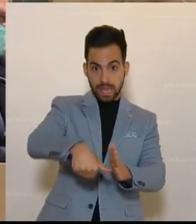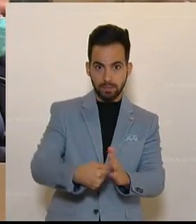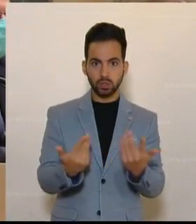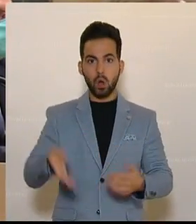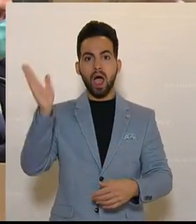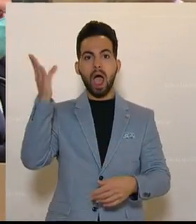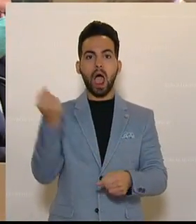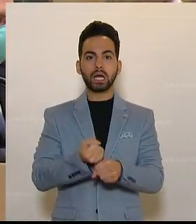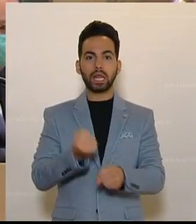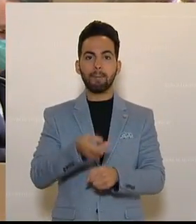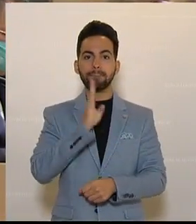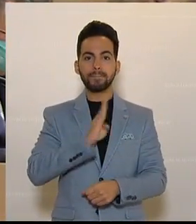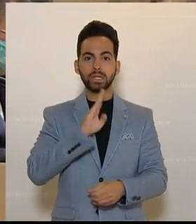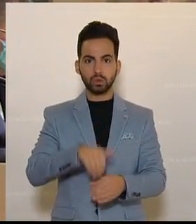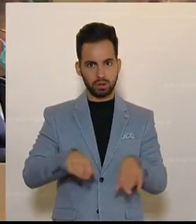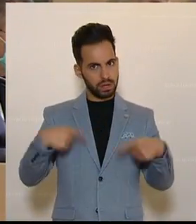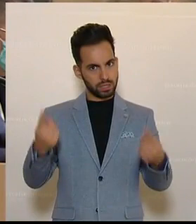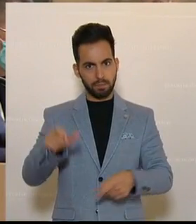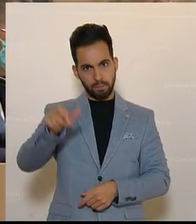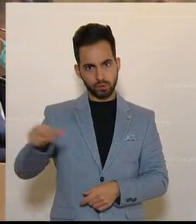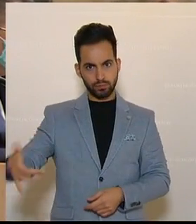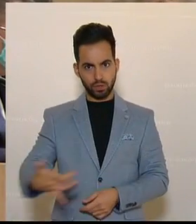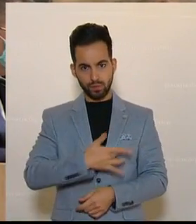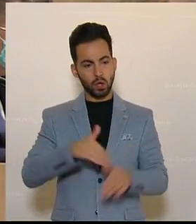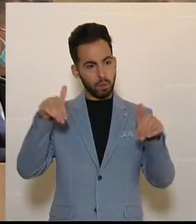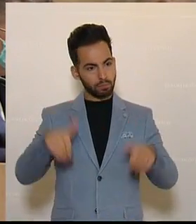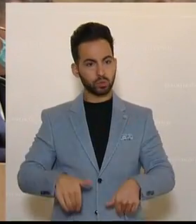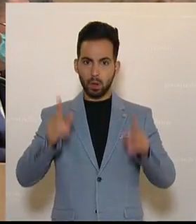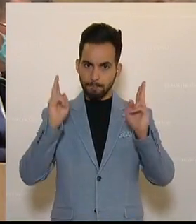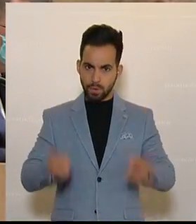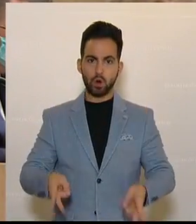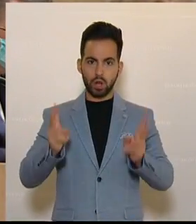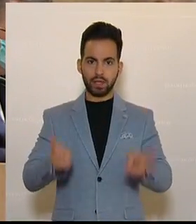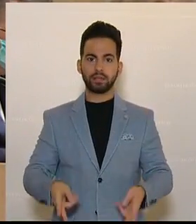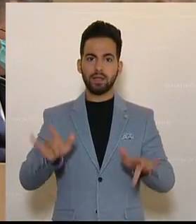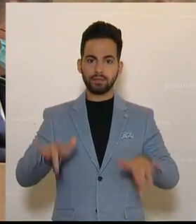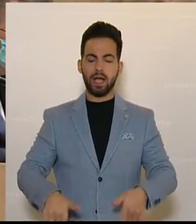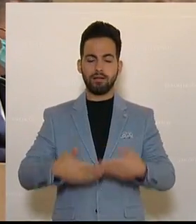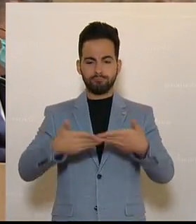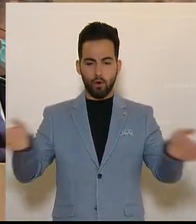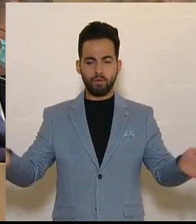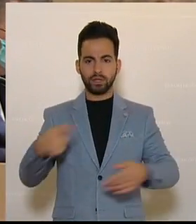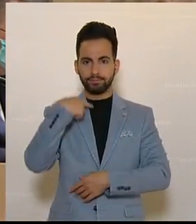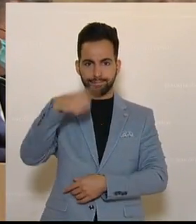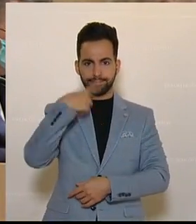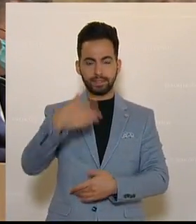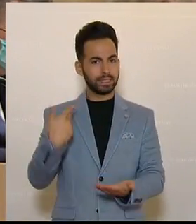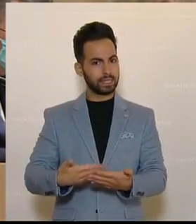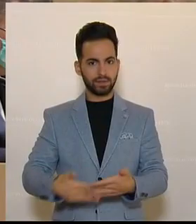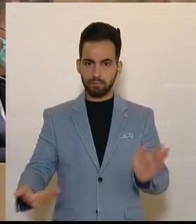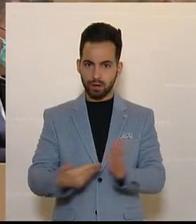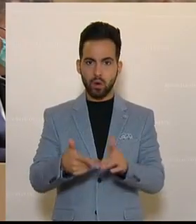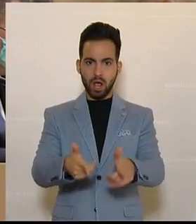die Hackler-Pension, dann müssen die Betroffenen die Möglichkeit haben, dass sie sich auch breit äußern. Und deshalb braucht es auch